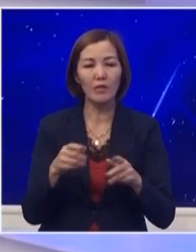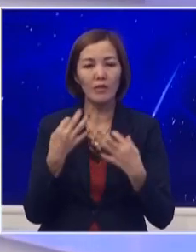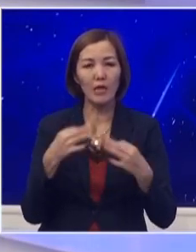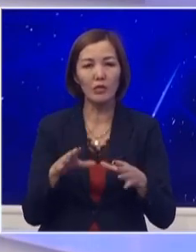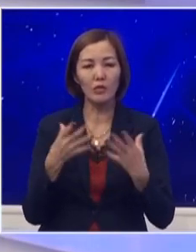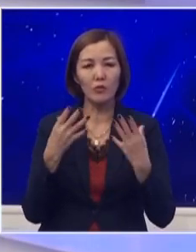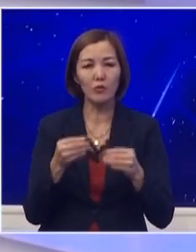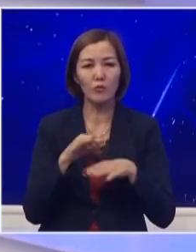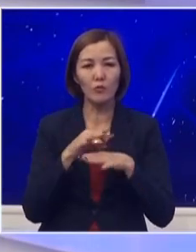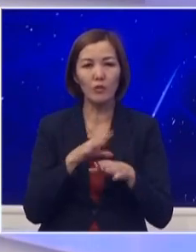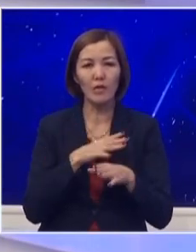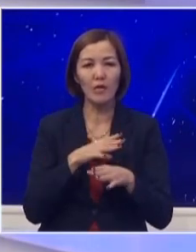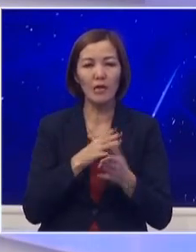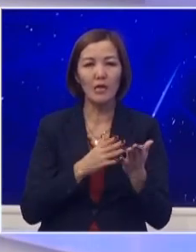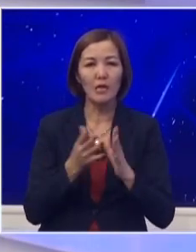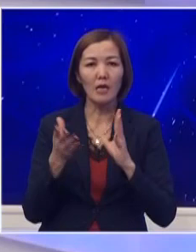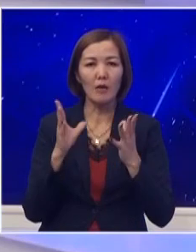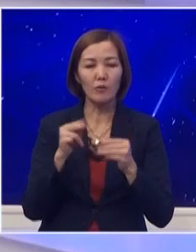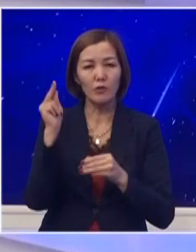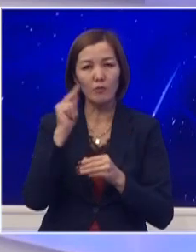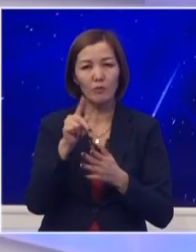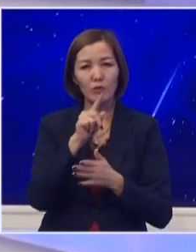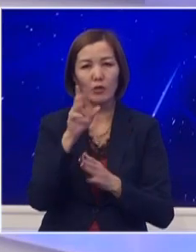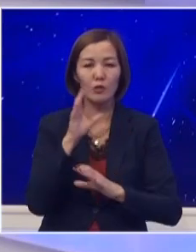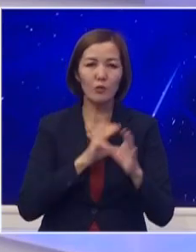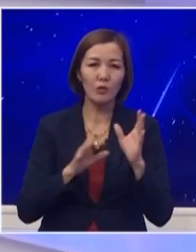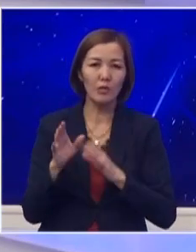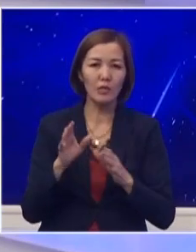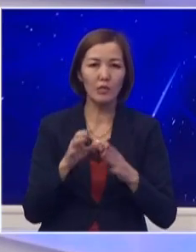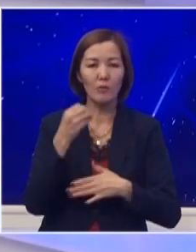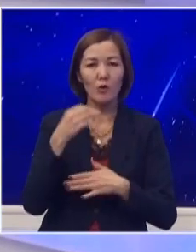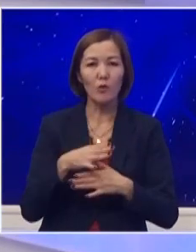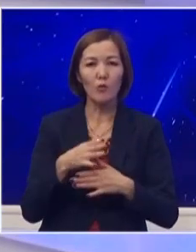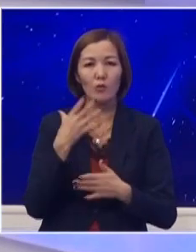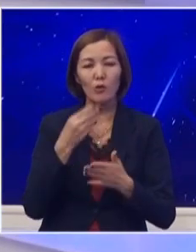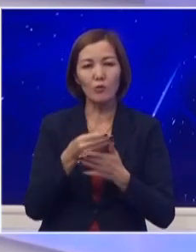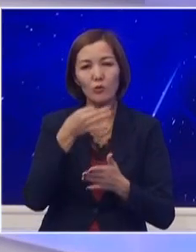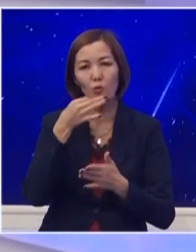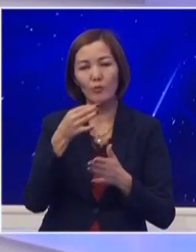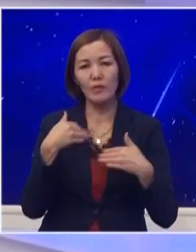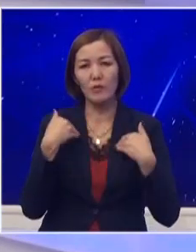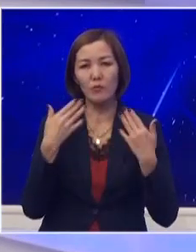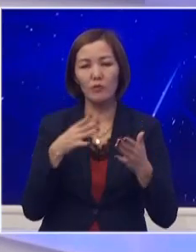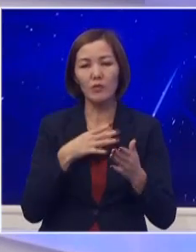өтті. Онда аталмыш сала бойынша білім алып жүрген студенттер жиылып, орталық мамандары өз тәжірибелерін